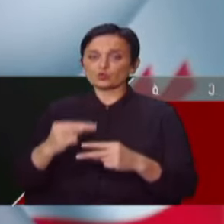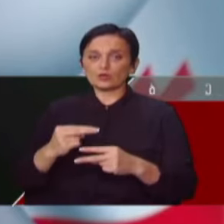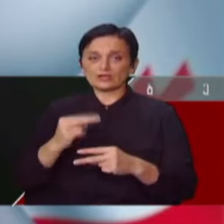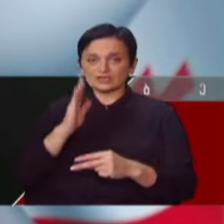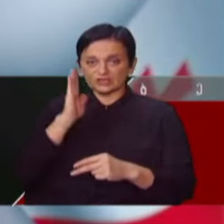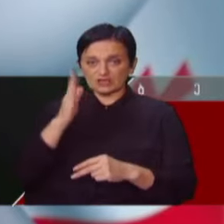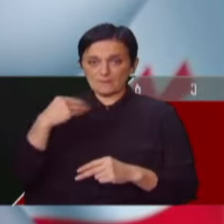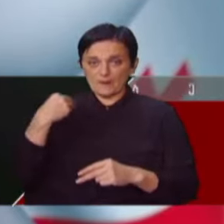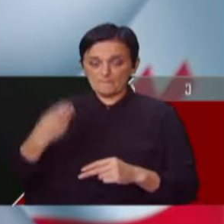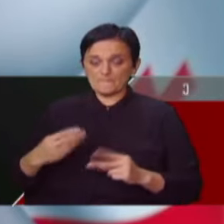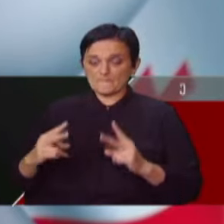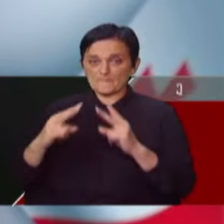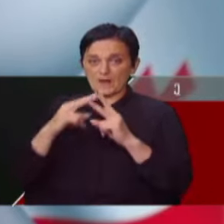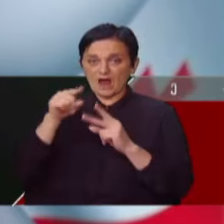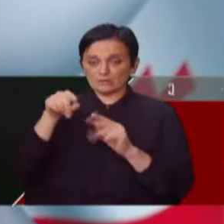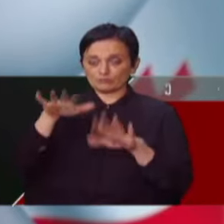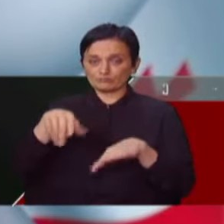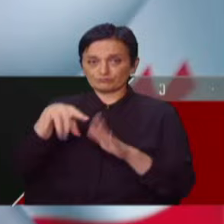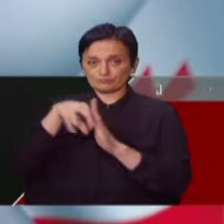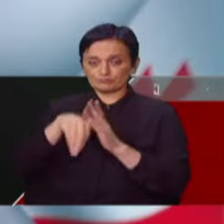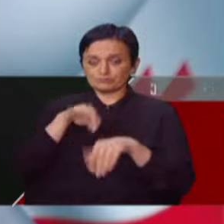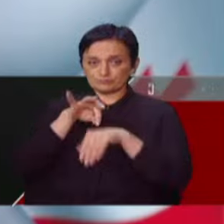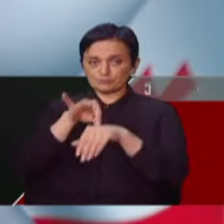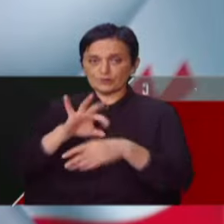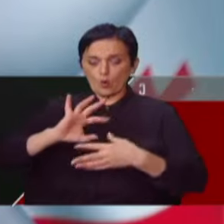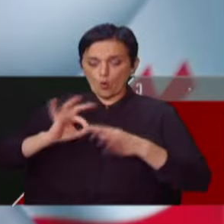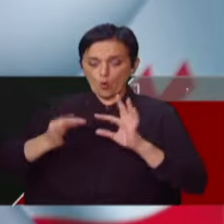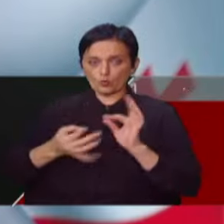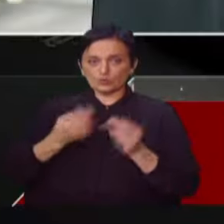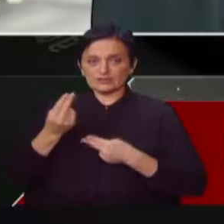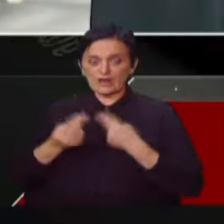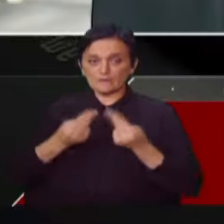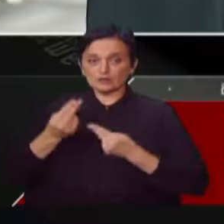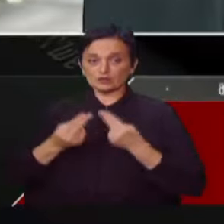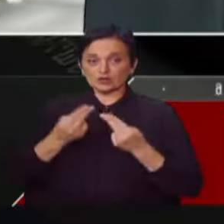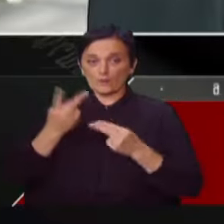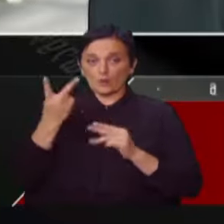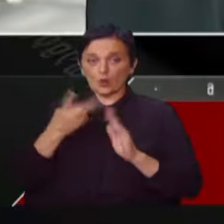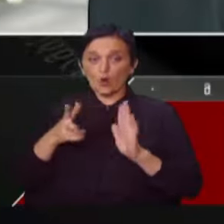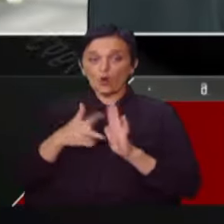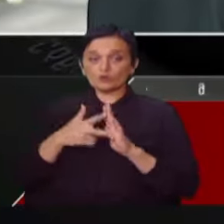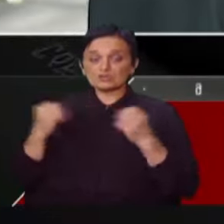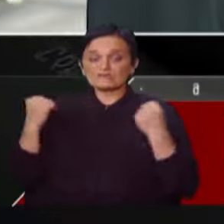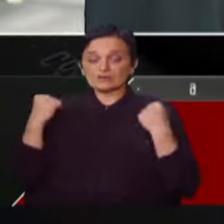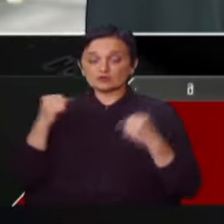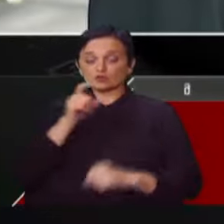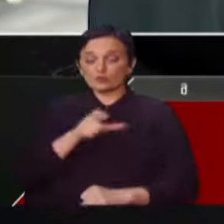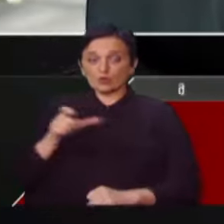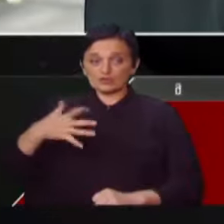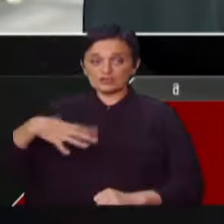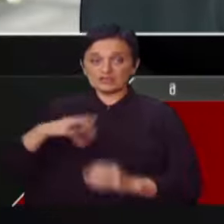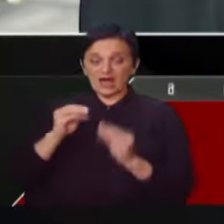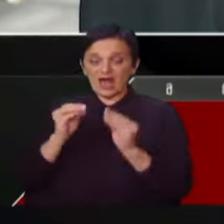მიპყრობილი იქნება პარიზისკენ, სადაც ჩატარდება ოლიმპიური თამაშები. 28 სპორტსმენი საქართველოდან